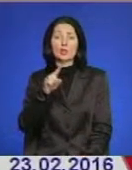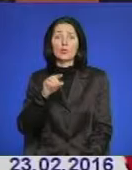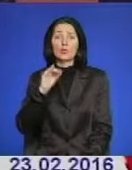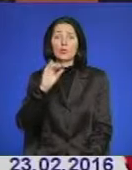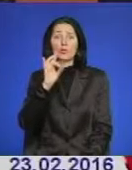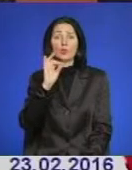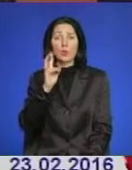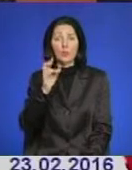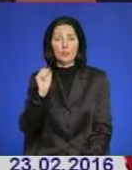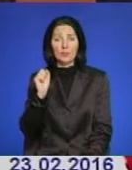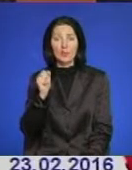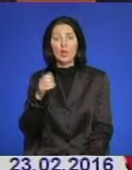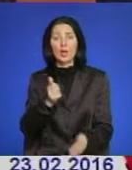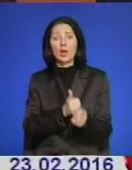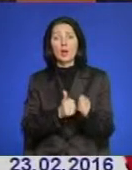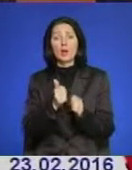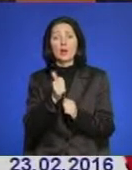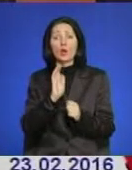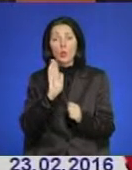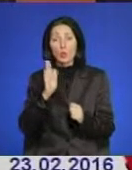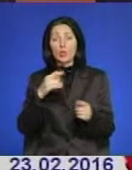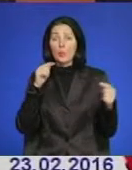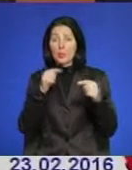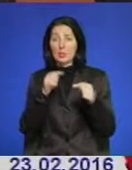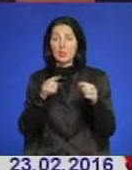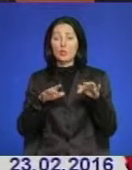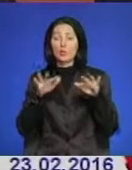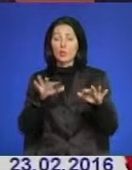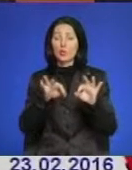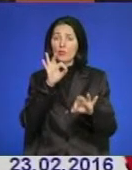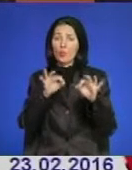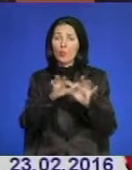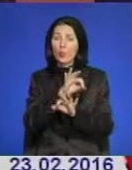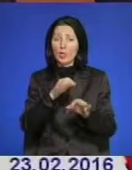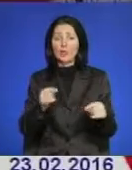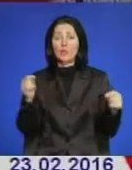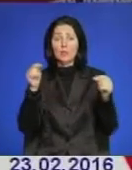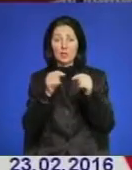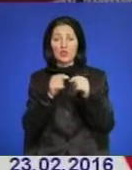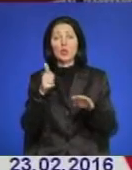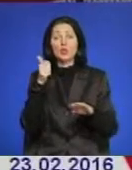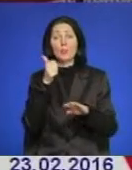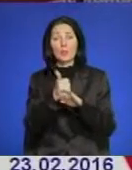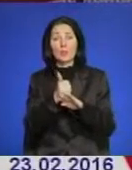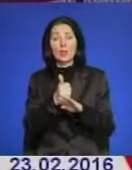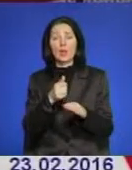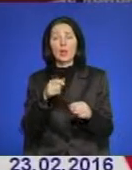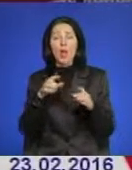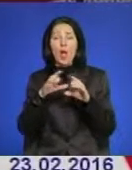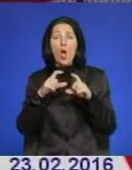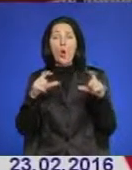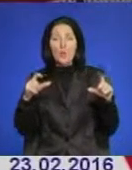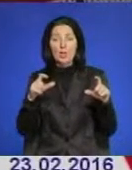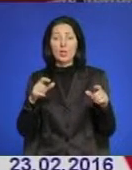Юрика. Висували претензії і до процедури відбору проєктів, адже визначають пріоритетність об'єкта за бальною шкалою